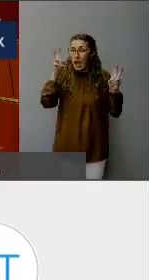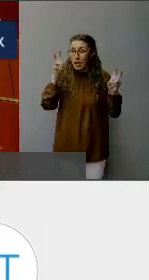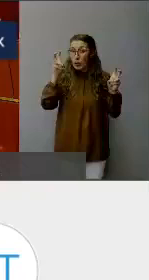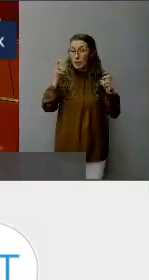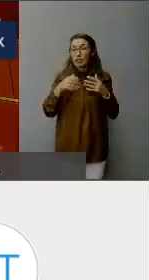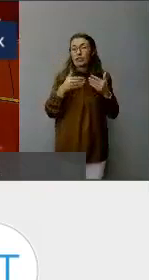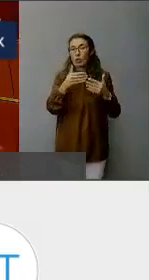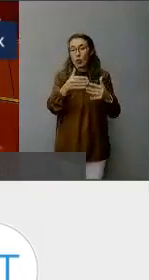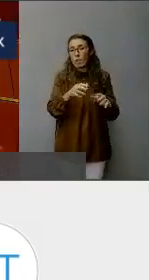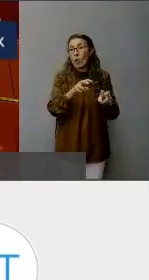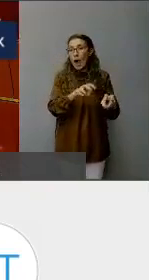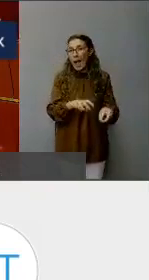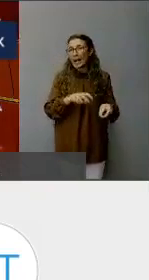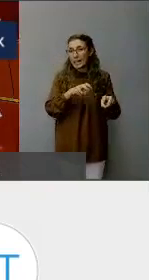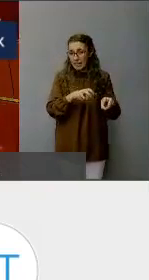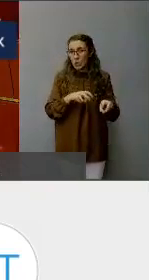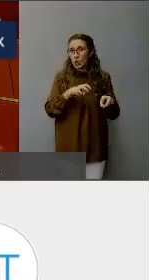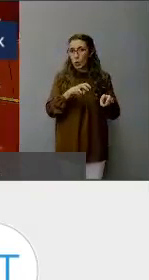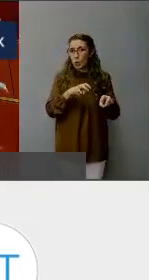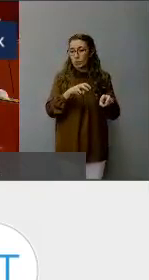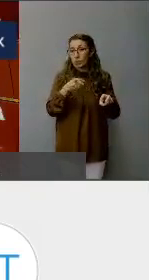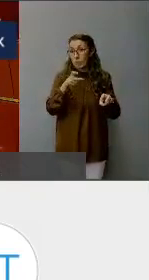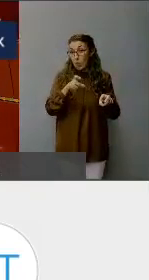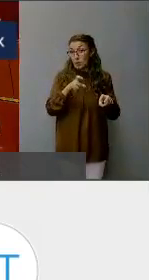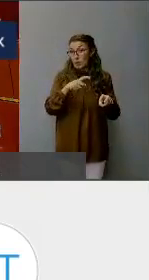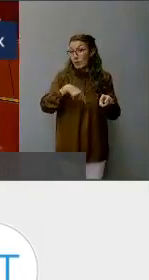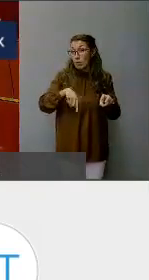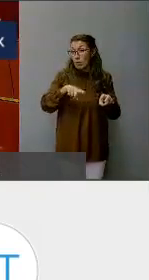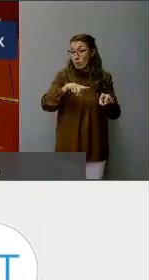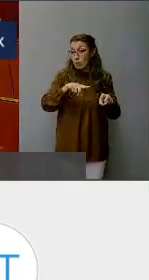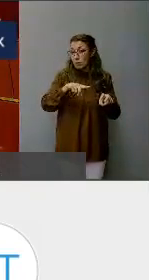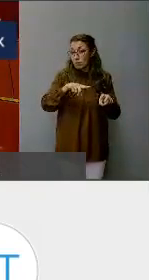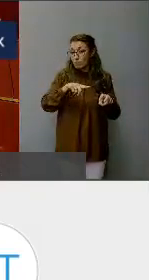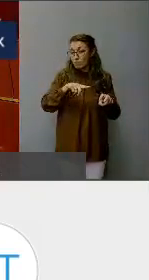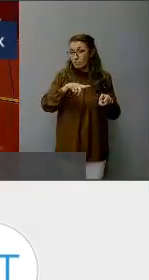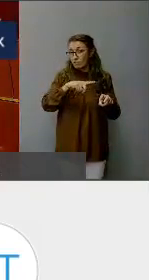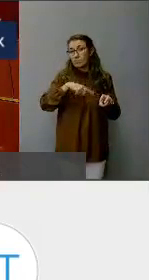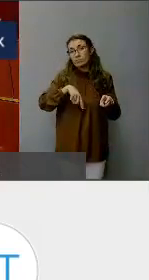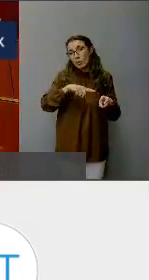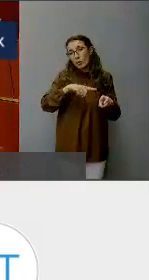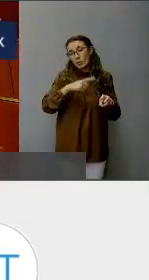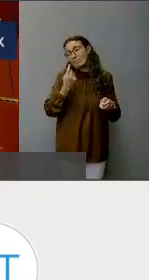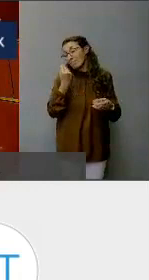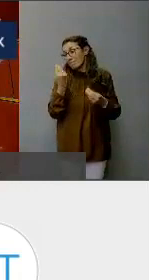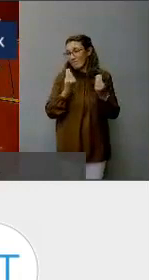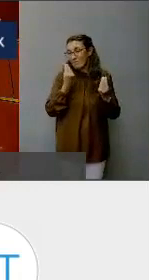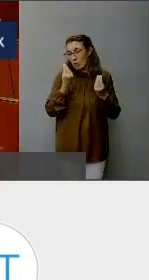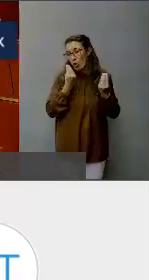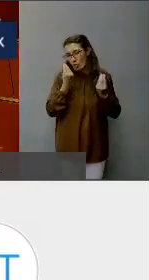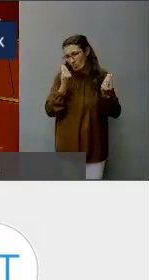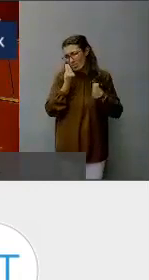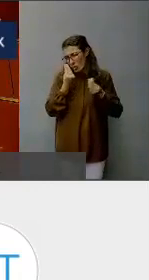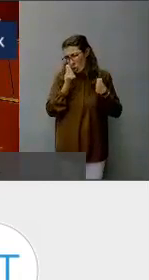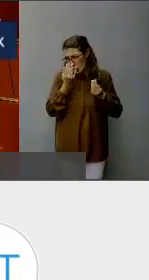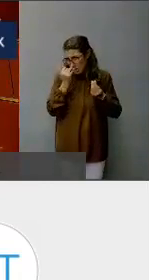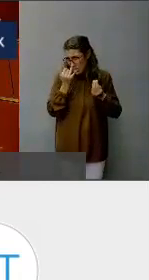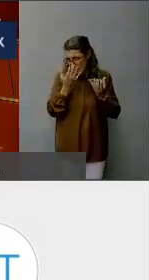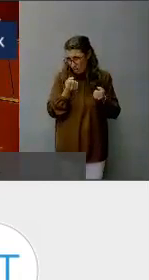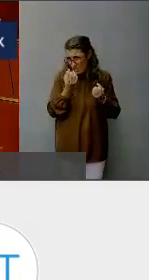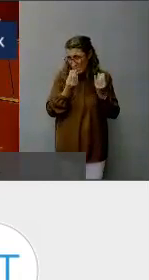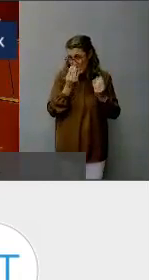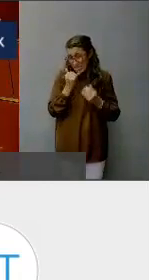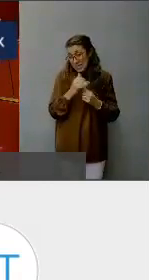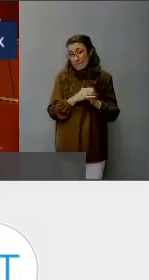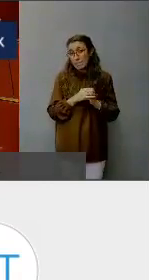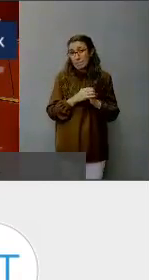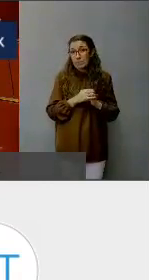sviluppo agricolo perché noi non stiamo al gioco stiamo al gioco stiamo al gioco è fatto che il